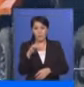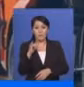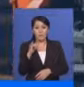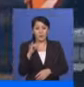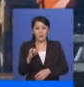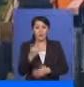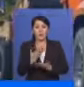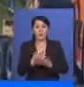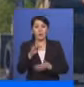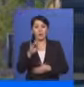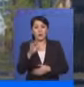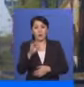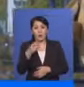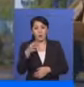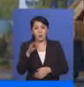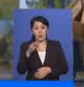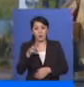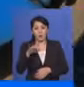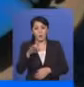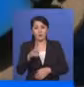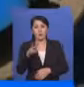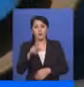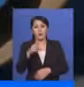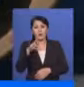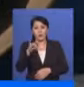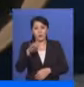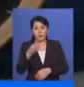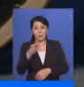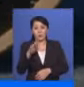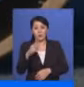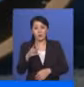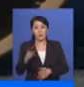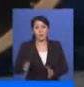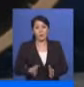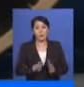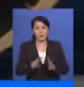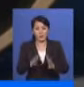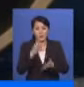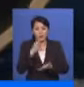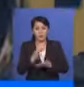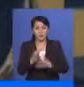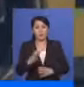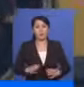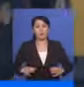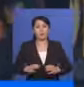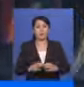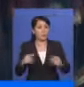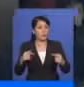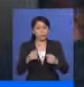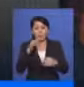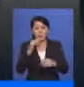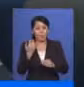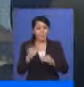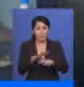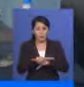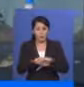анықталды. Мәселен, Қайрангөл-Пресновка және Ялта-Шөптікөл бағытындағы жол учаскелеріне жауапты компания жұмысын уақытында аяқтамаған